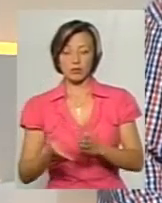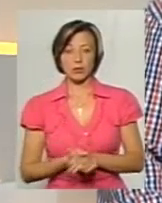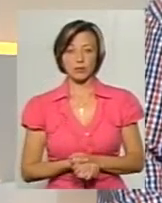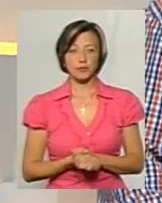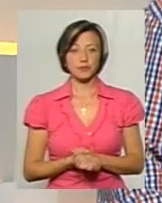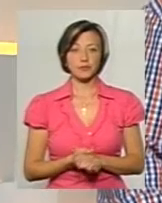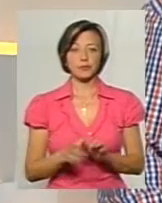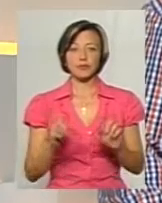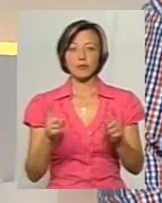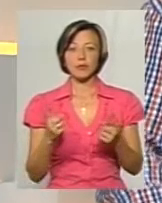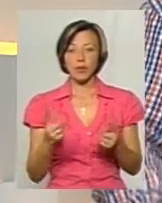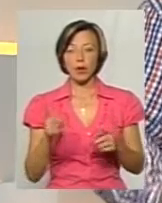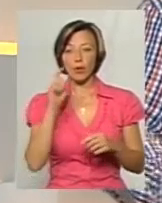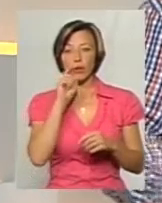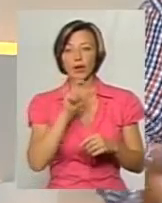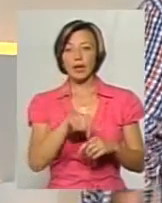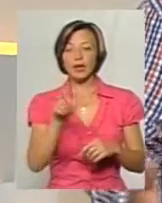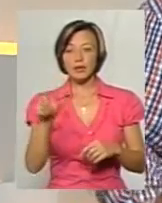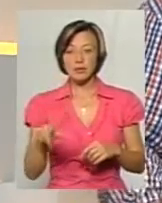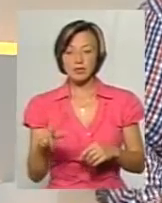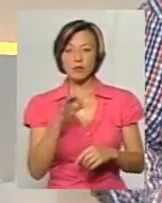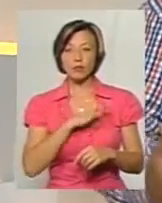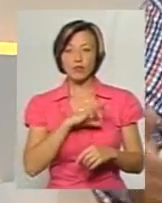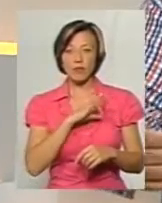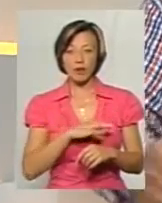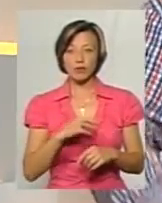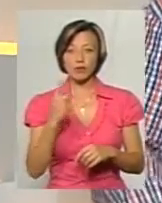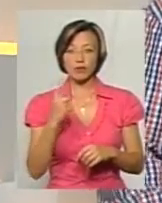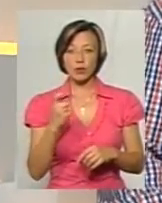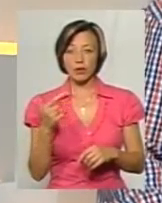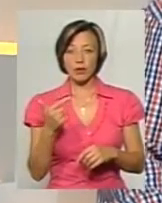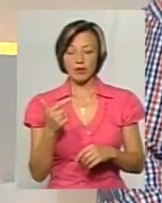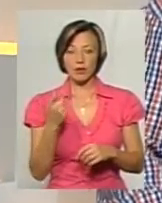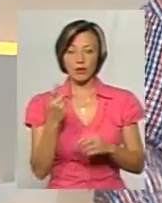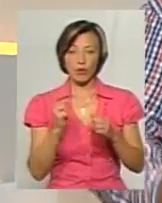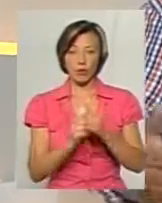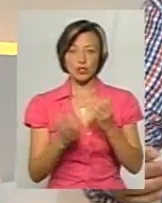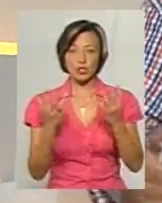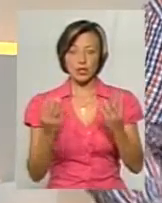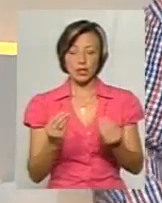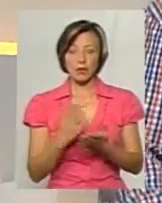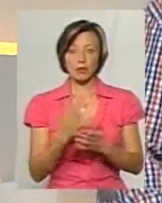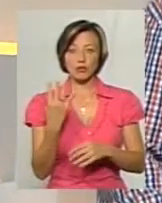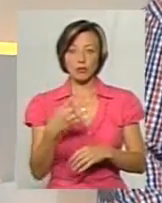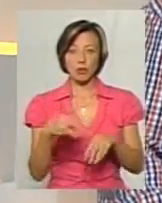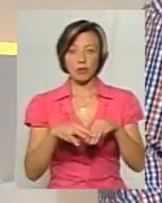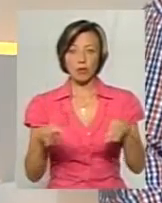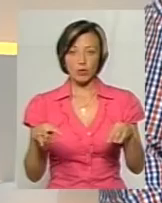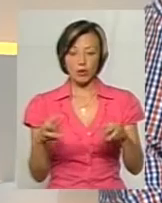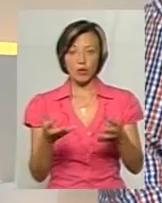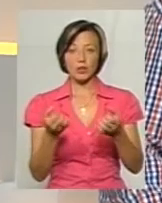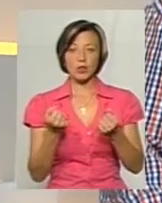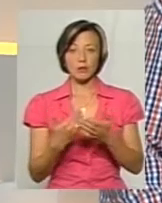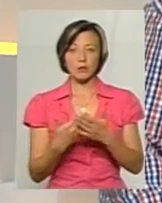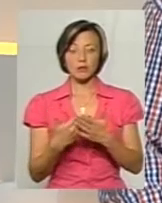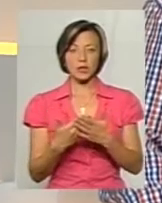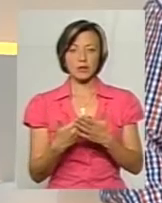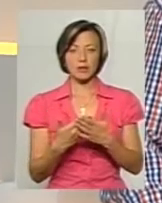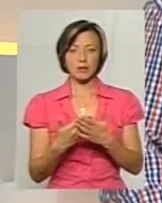Росію, тому що українці, власне кажучи, споживаючи на 100 гривень в кожен день, вони, маючи 40 мільйонів, да, вони отримують